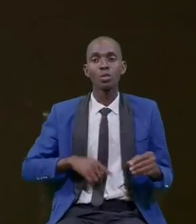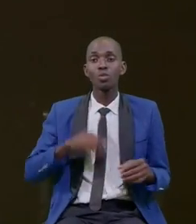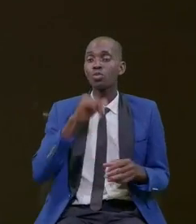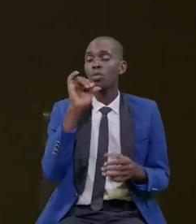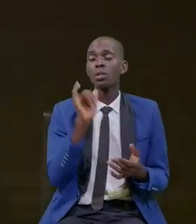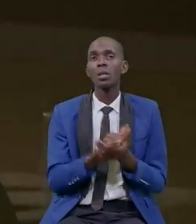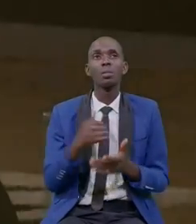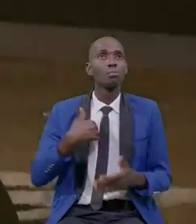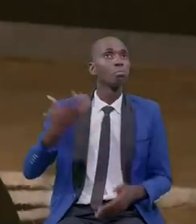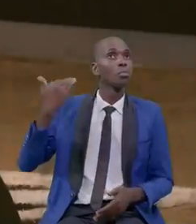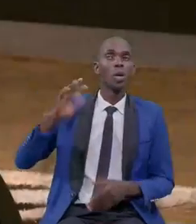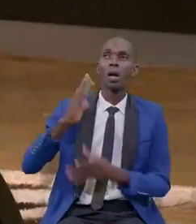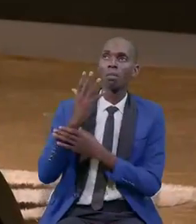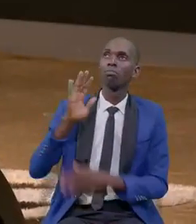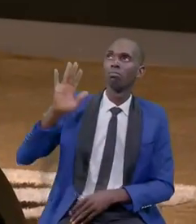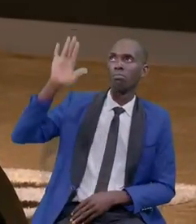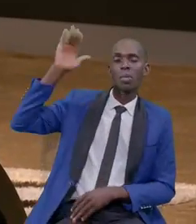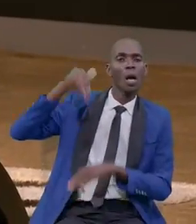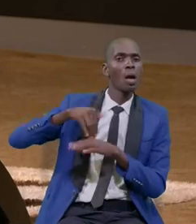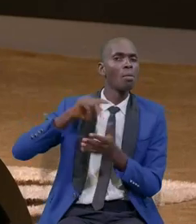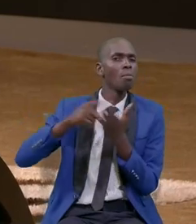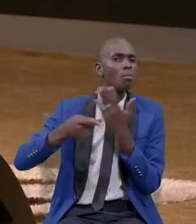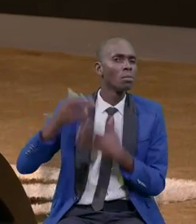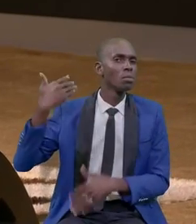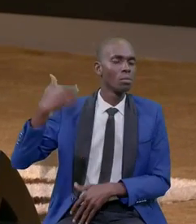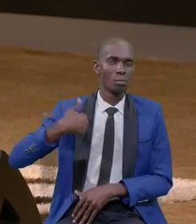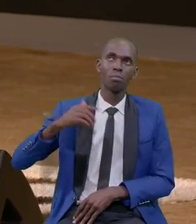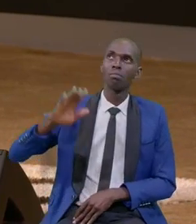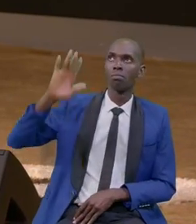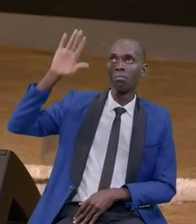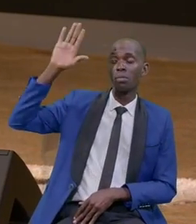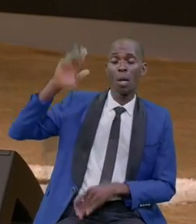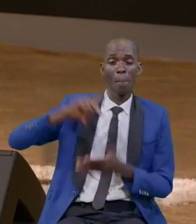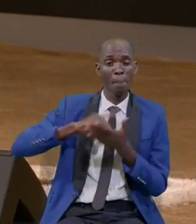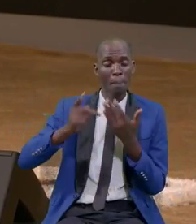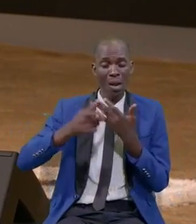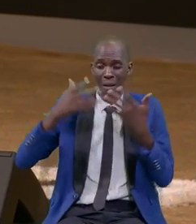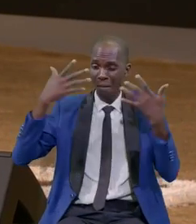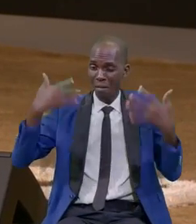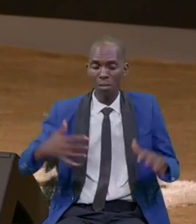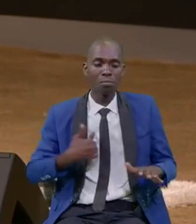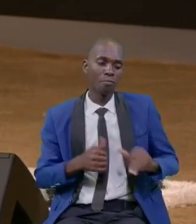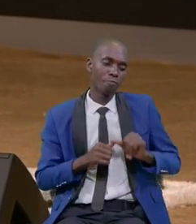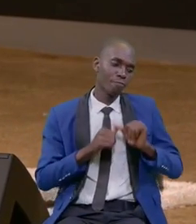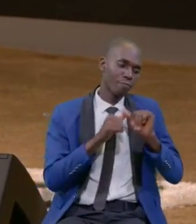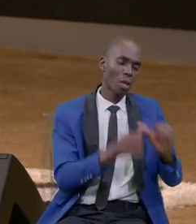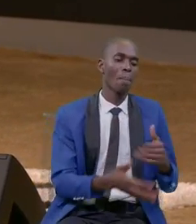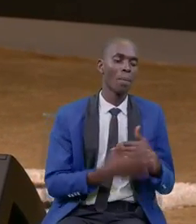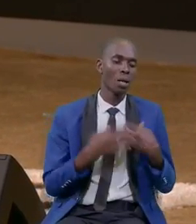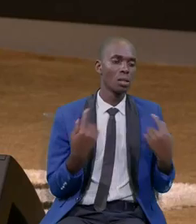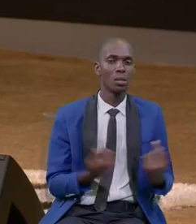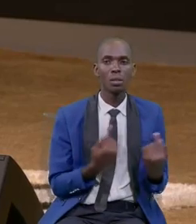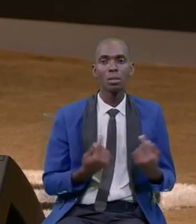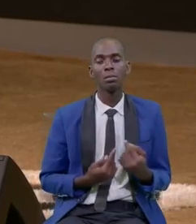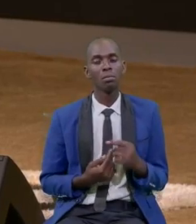la main à la croisade, et puis après la croisade, je continue dans le